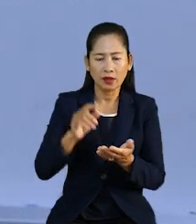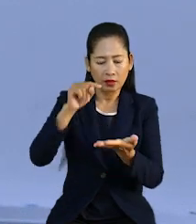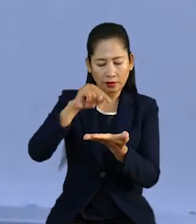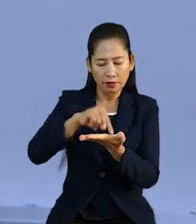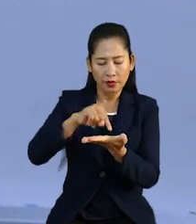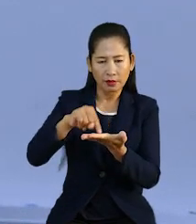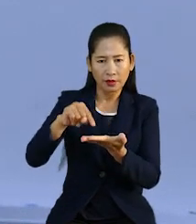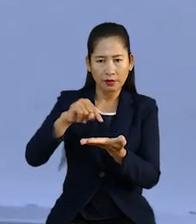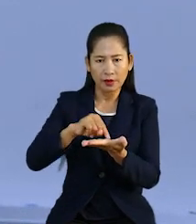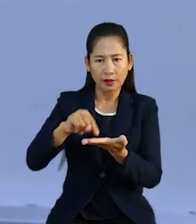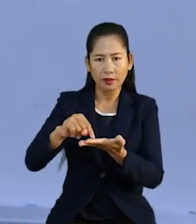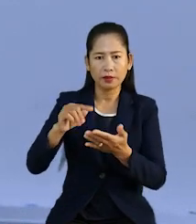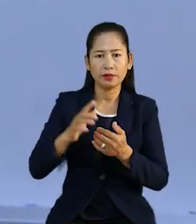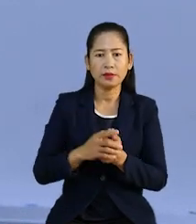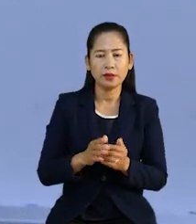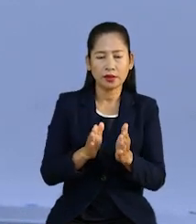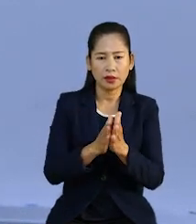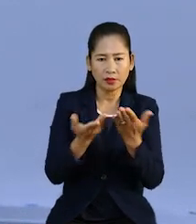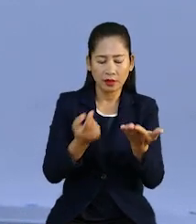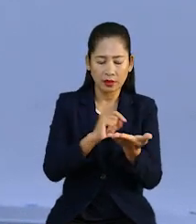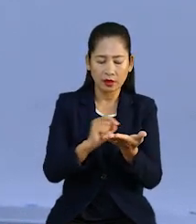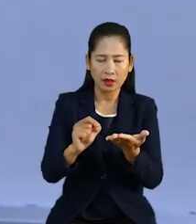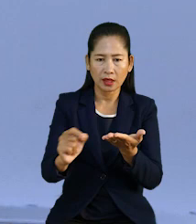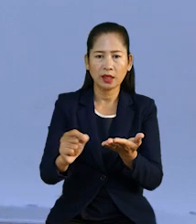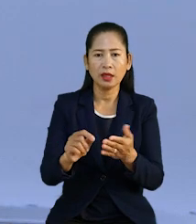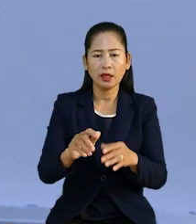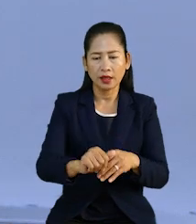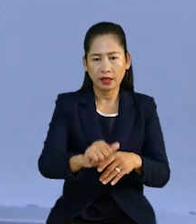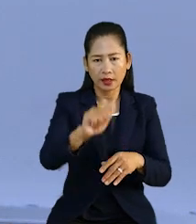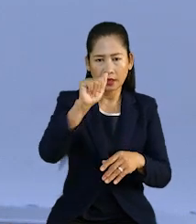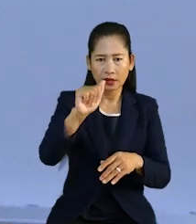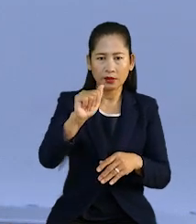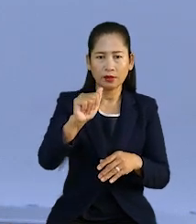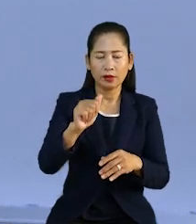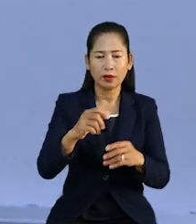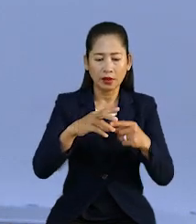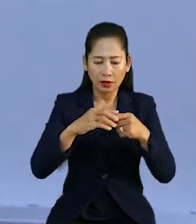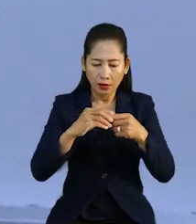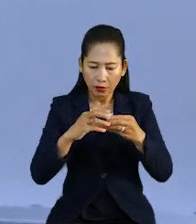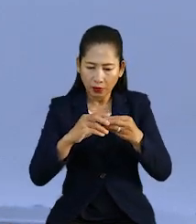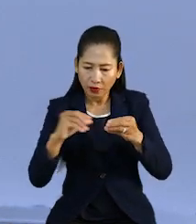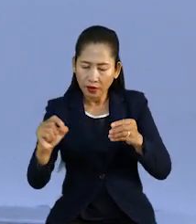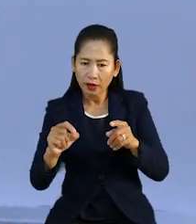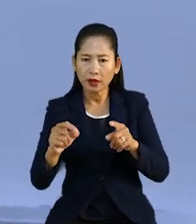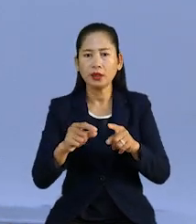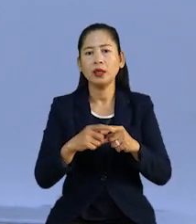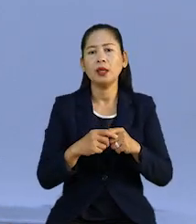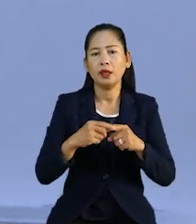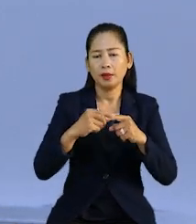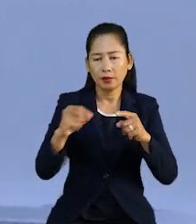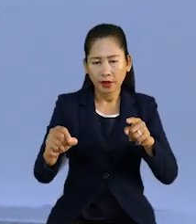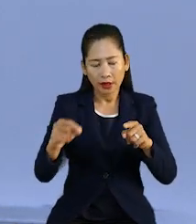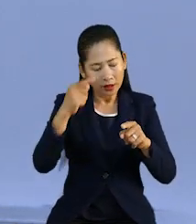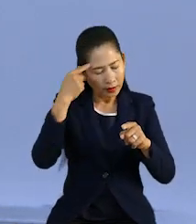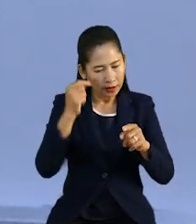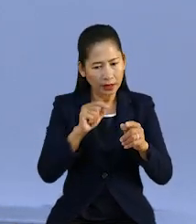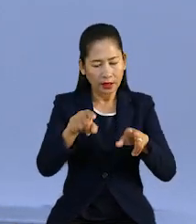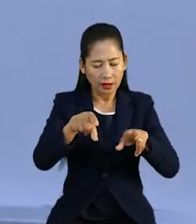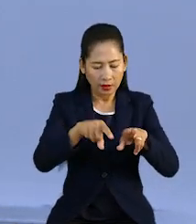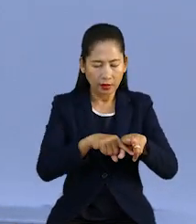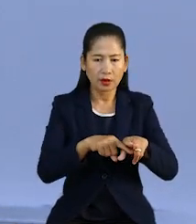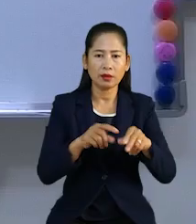Mà sân cực lế, siêu phơ sắc xế, đá chân nguồn, phớt, bếch, mạc đáy, nâng bằng tọt chiếc